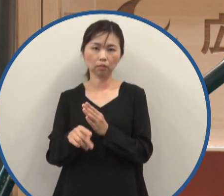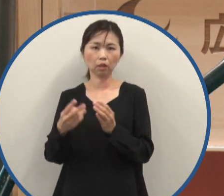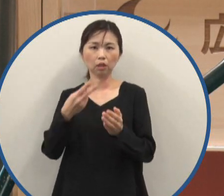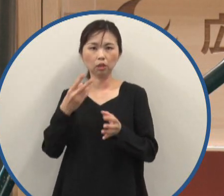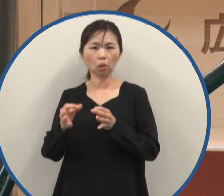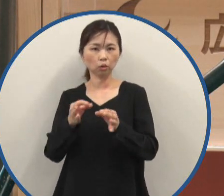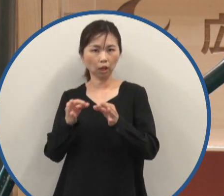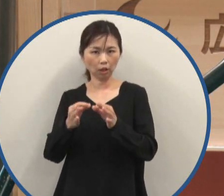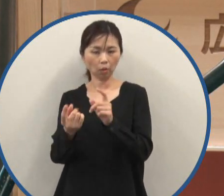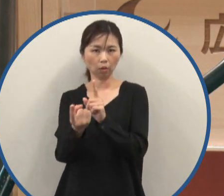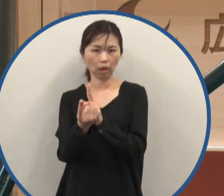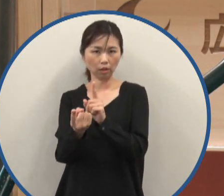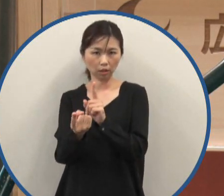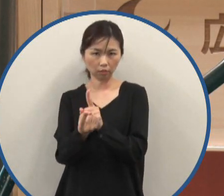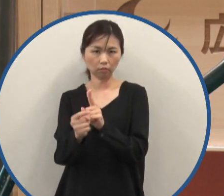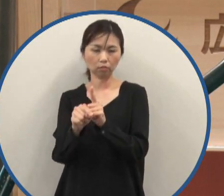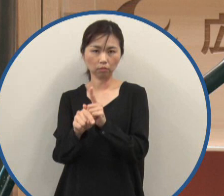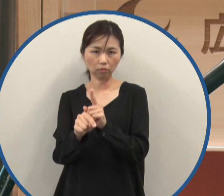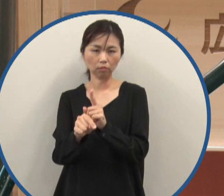ですね、例えば対策を